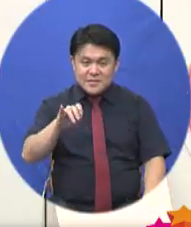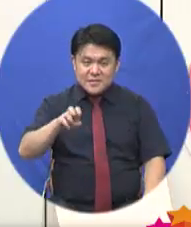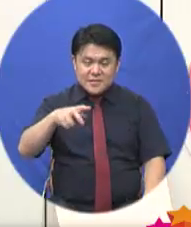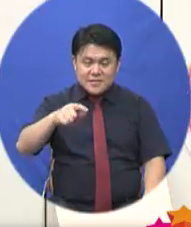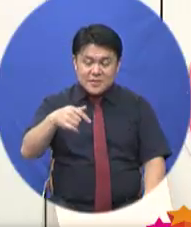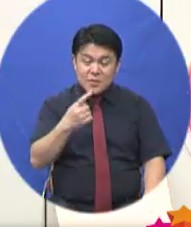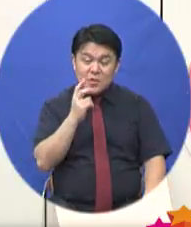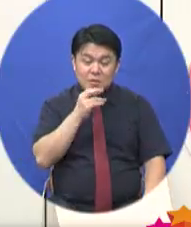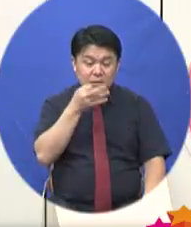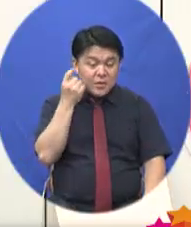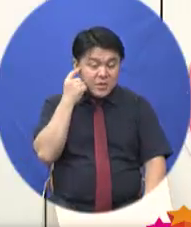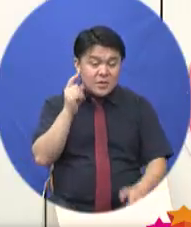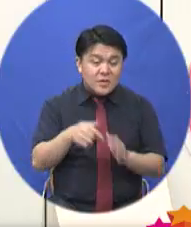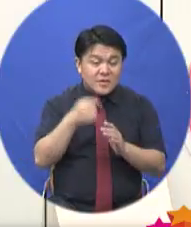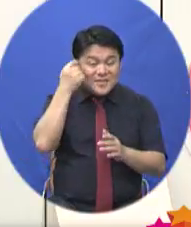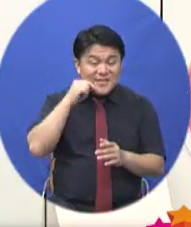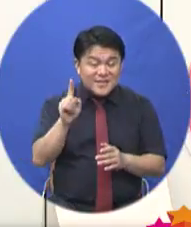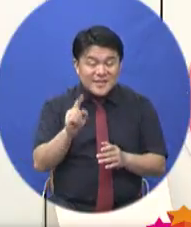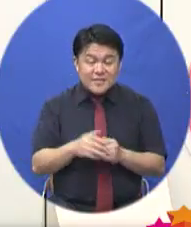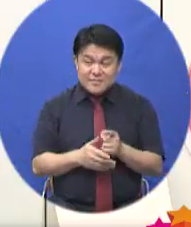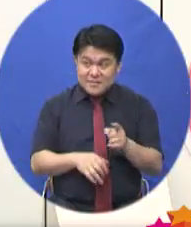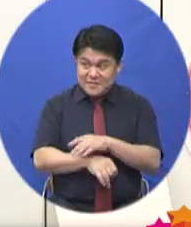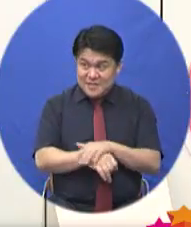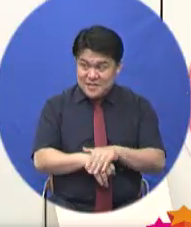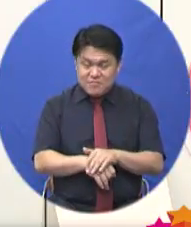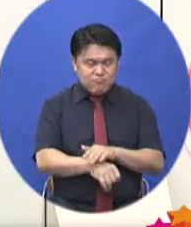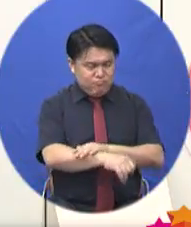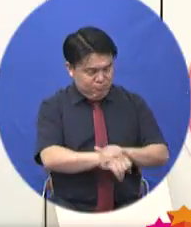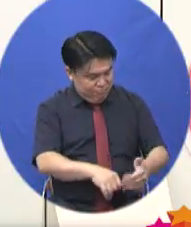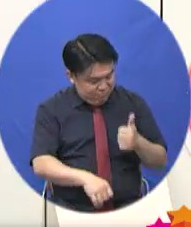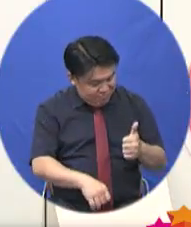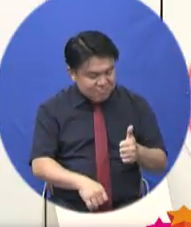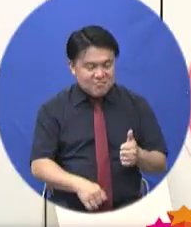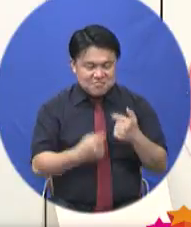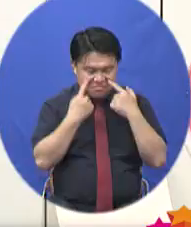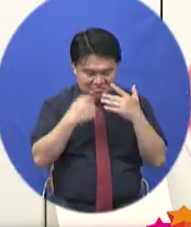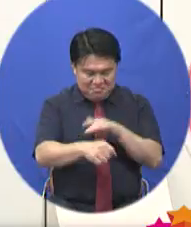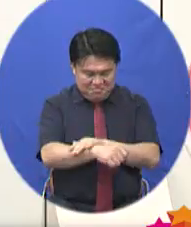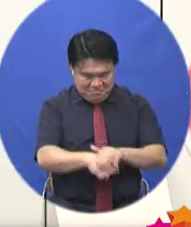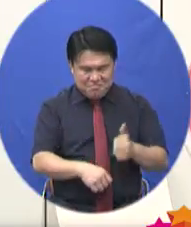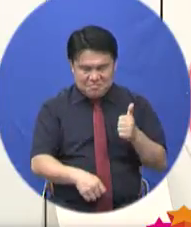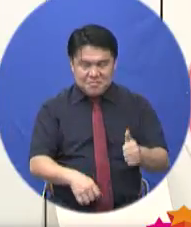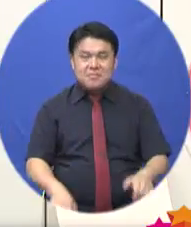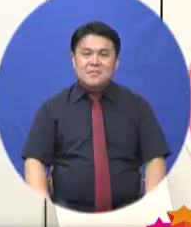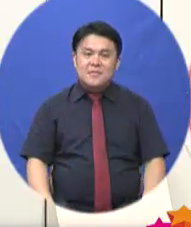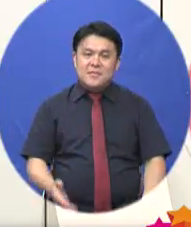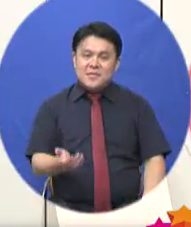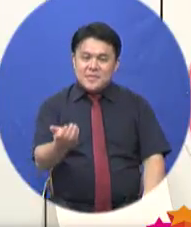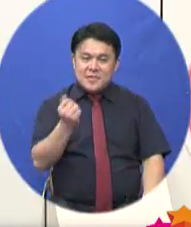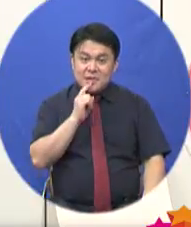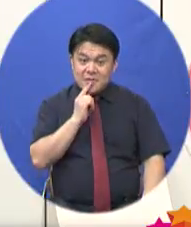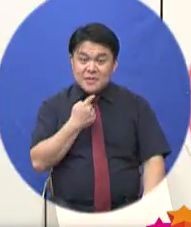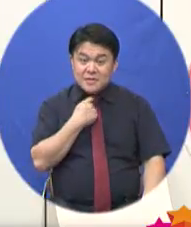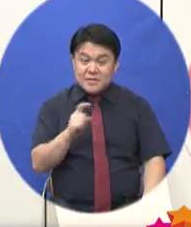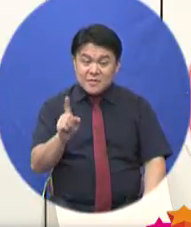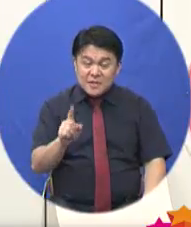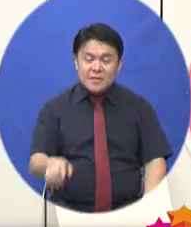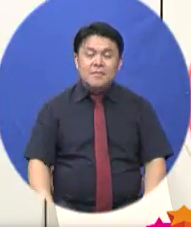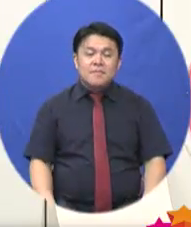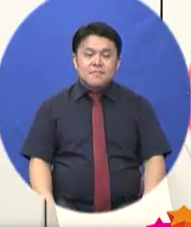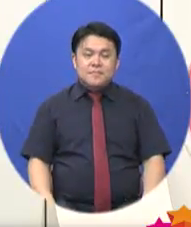목소리만 들었을 때 선생님 어떨 것 같아요? 잘하실 것 같아요. 잘하실 것 같아요. 틀림없이 잘하실 겁니다. 근데 네, 네. 조금 전에 말씀드린 바와